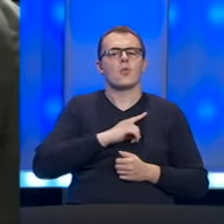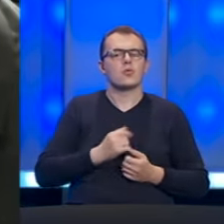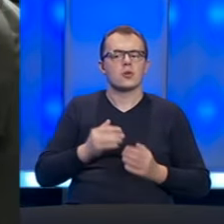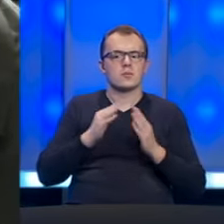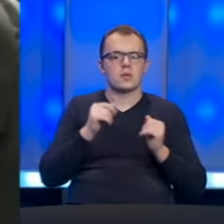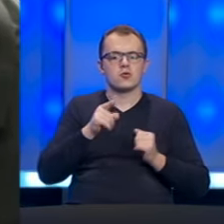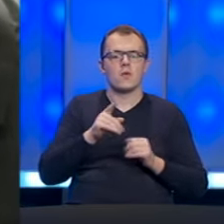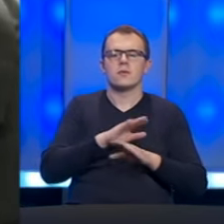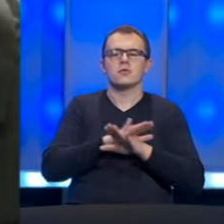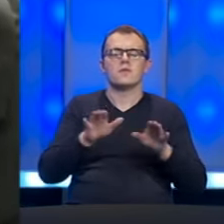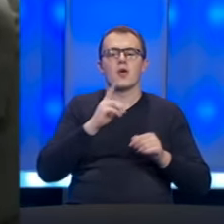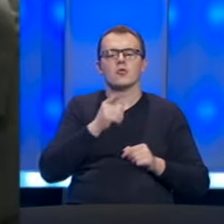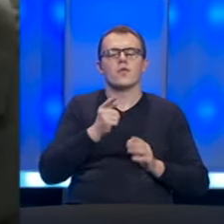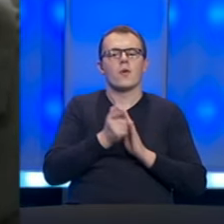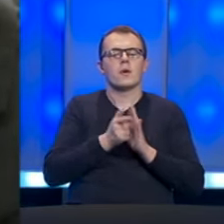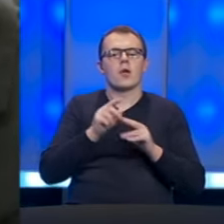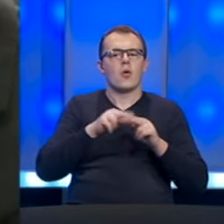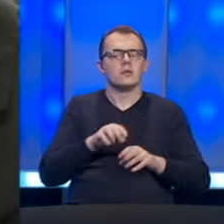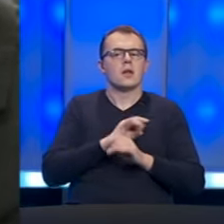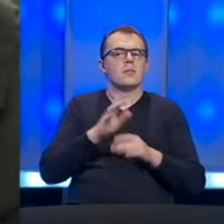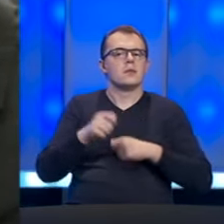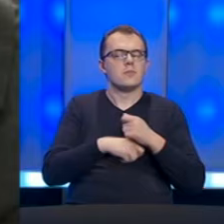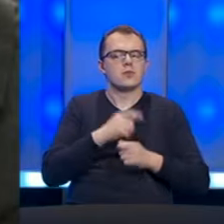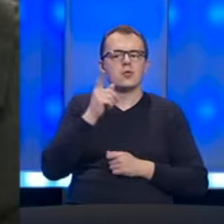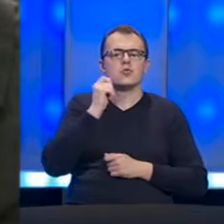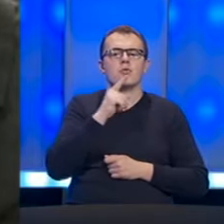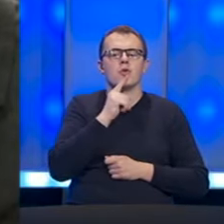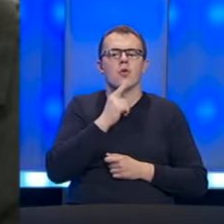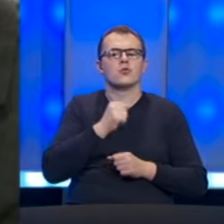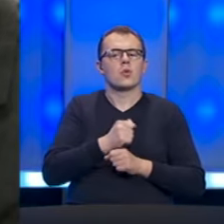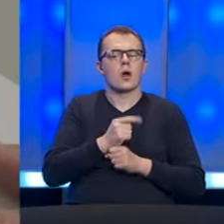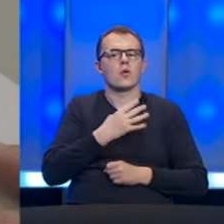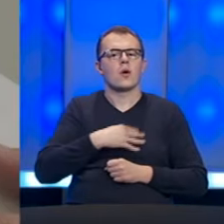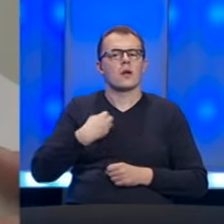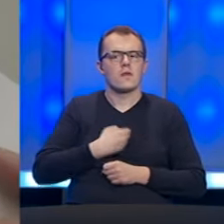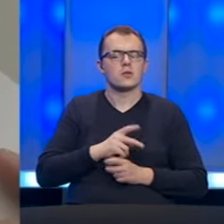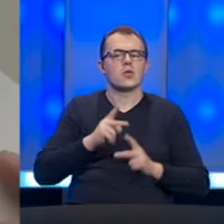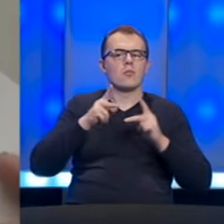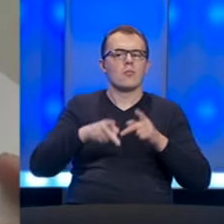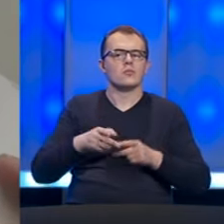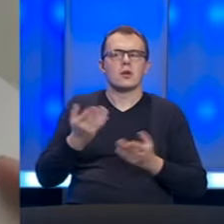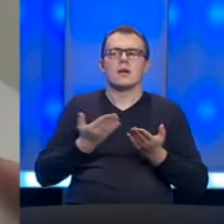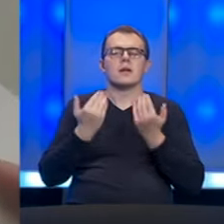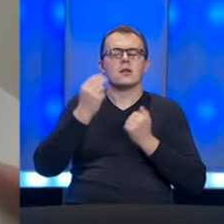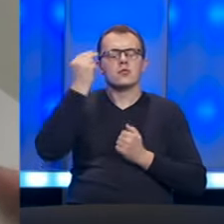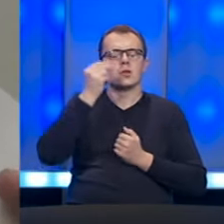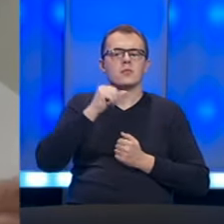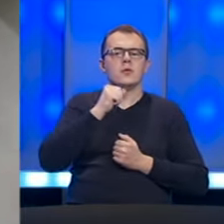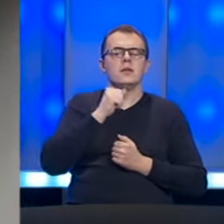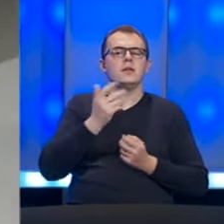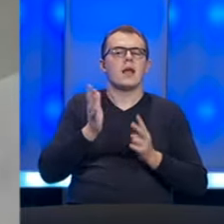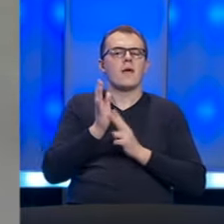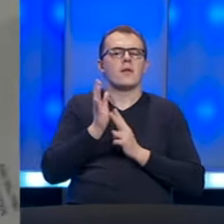Ovdje su svi koji su u ovom periodu ostali bez posla, a to su ljudi koji su radili u Hrvatskoj, Mostaru, negdje u Srbiji i u samom